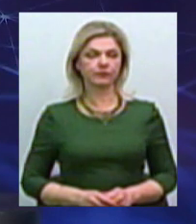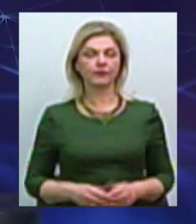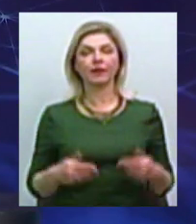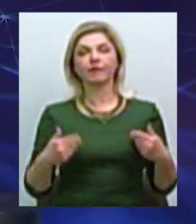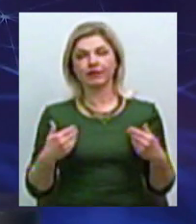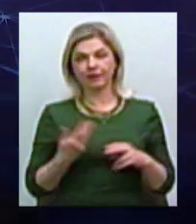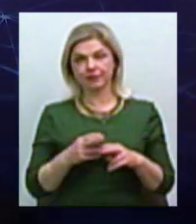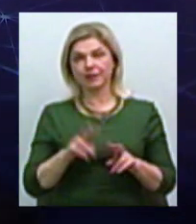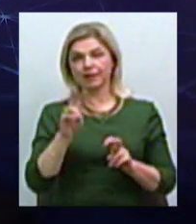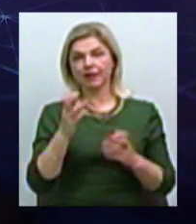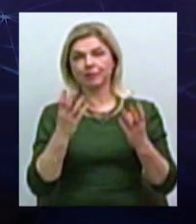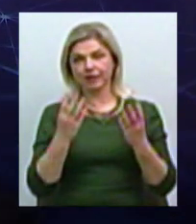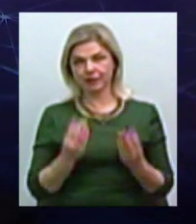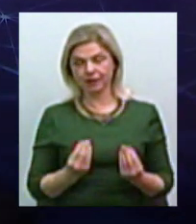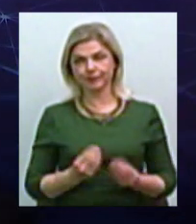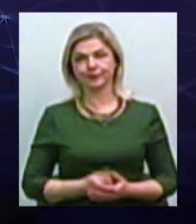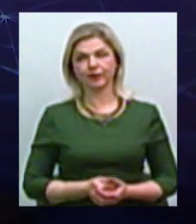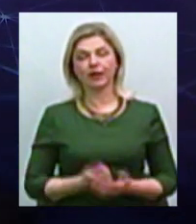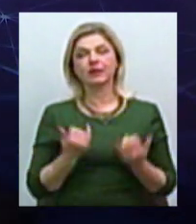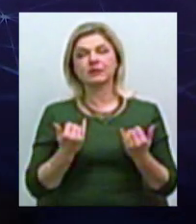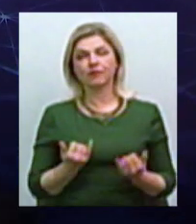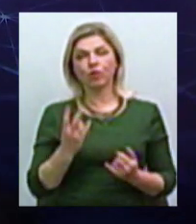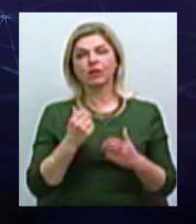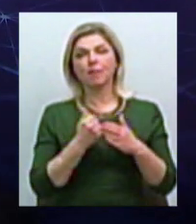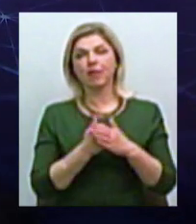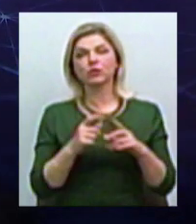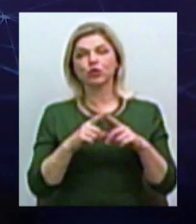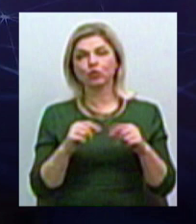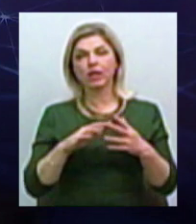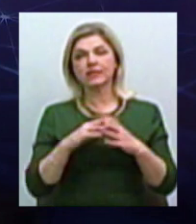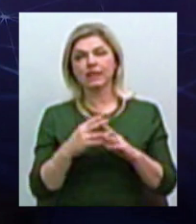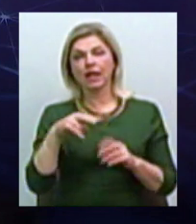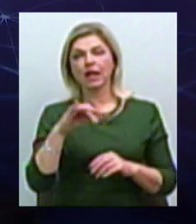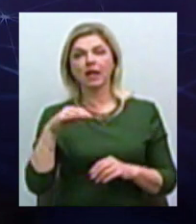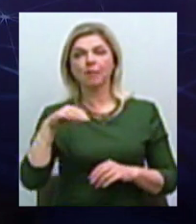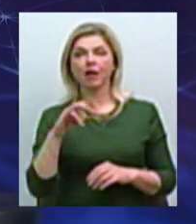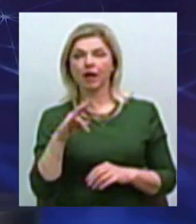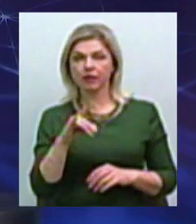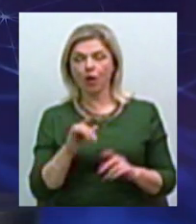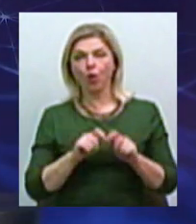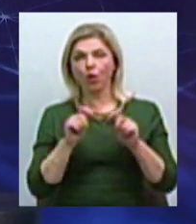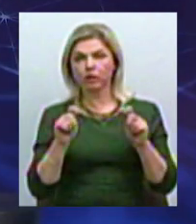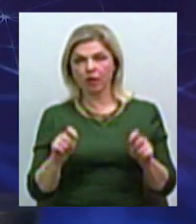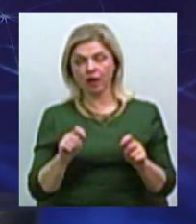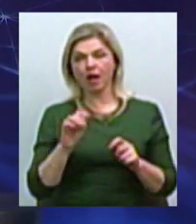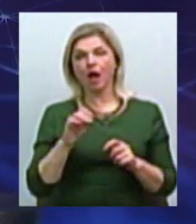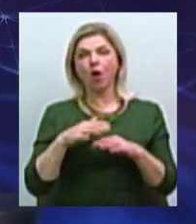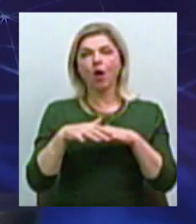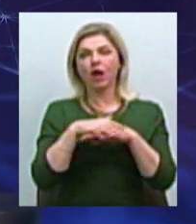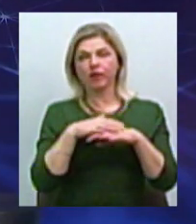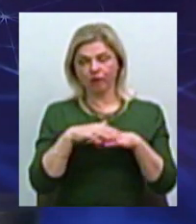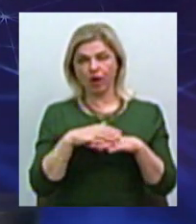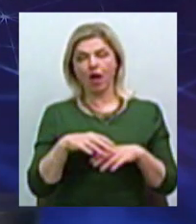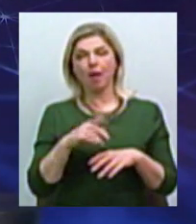Вітаю, це тема дня в студії Катерина Лисюк. Сьогодні на базі школи в селі Лимани відкрився перший в Галицинській ОТГ медіа-центр для